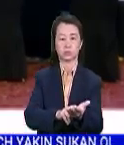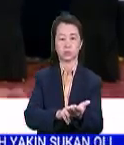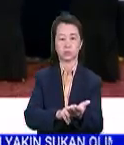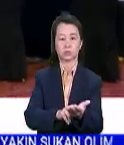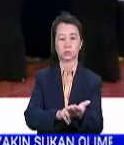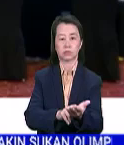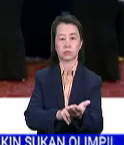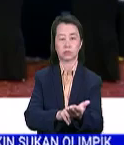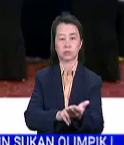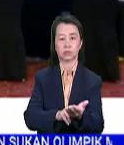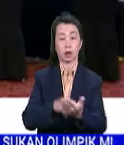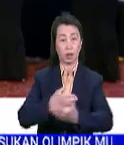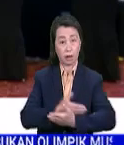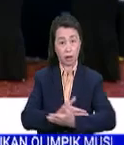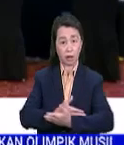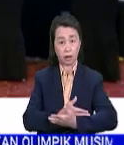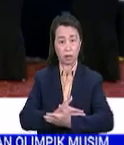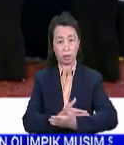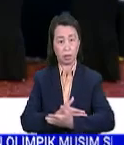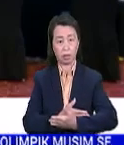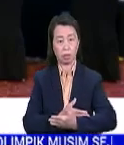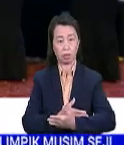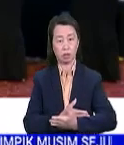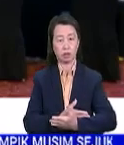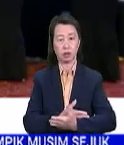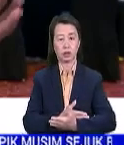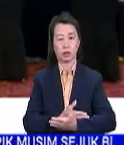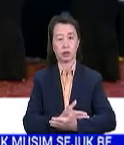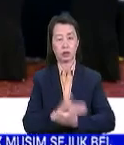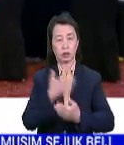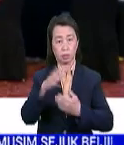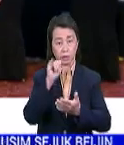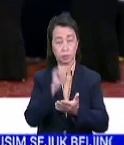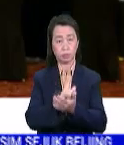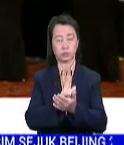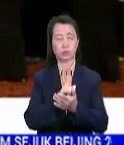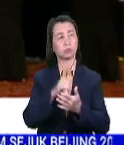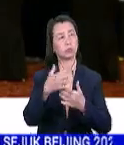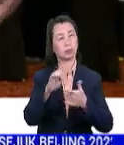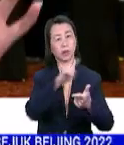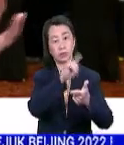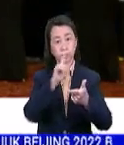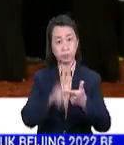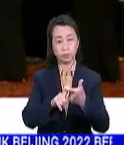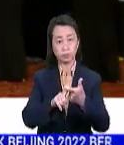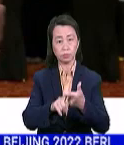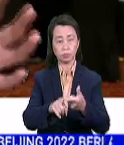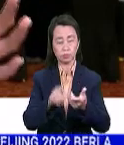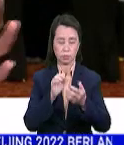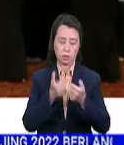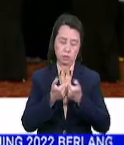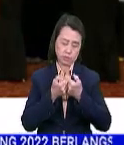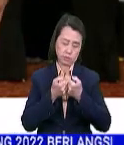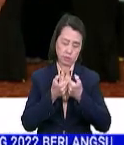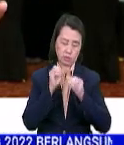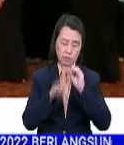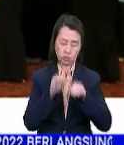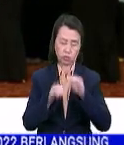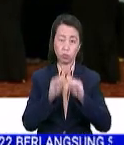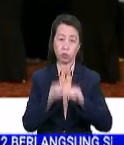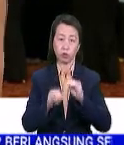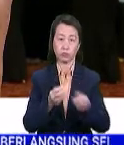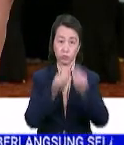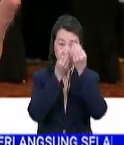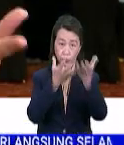daughter or son name, and then fill up the information lah. After that, wait